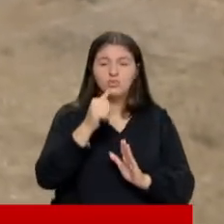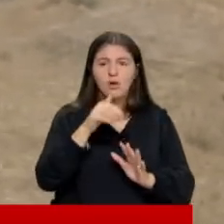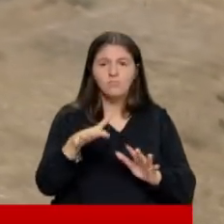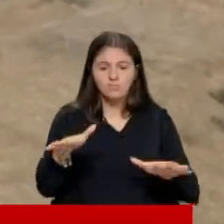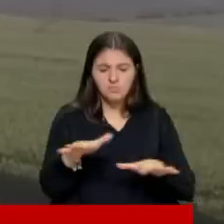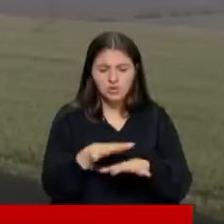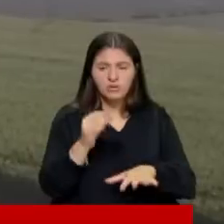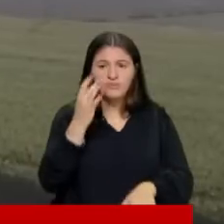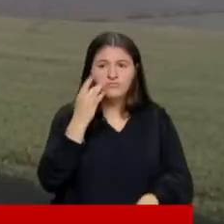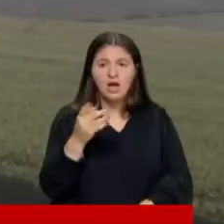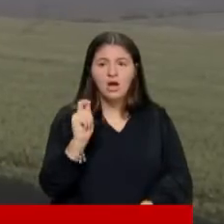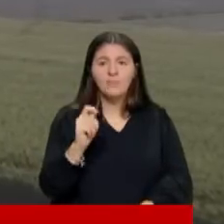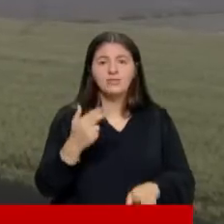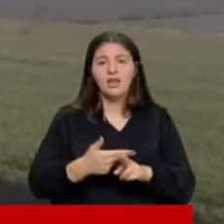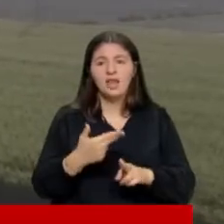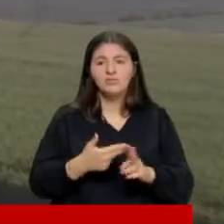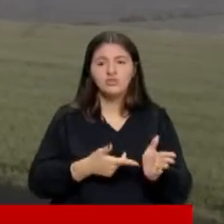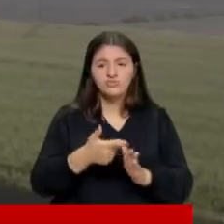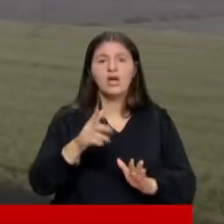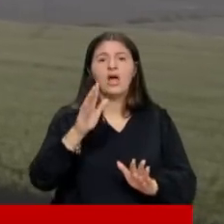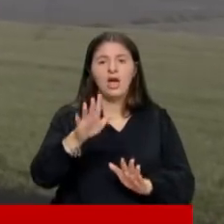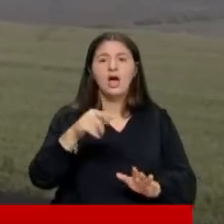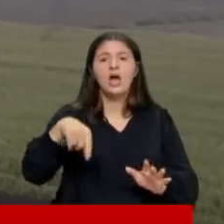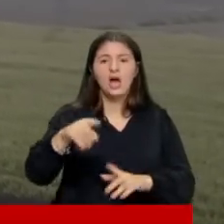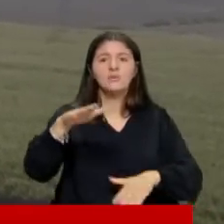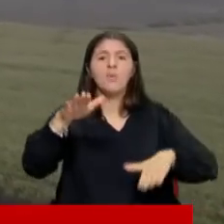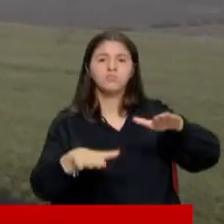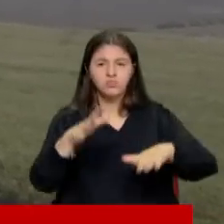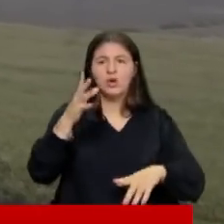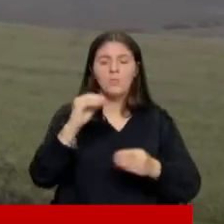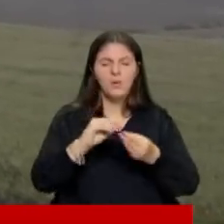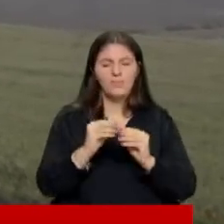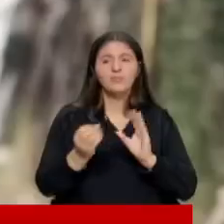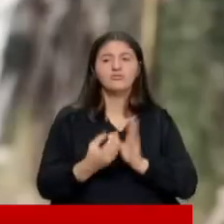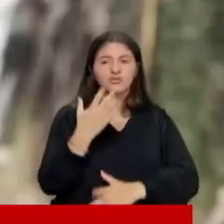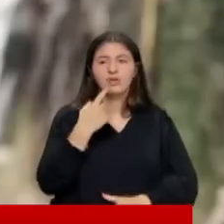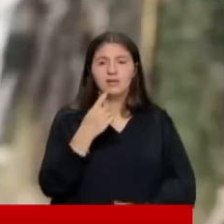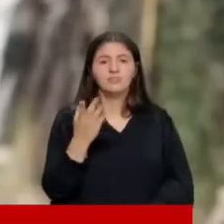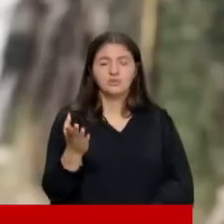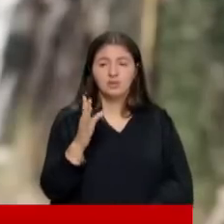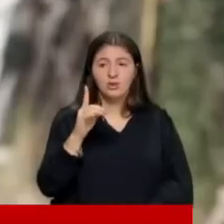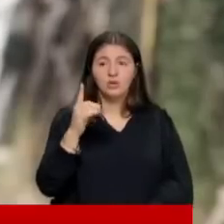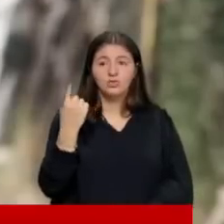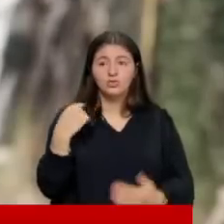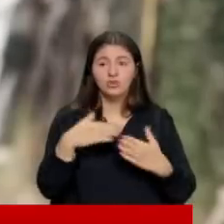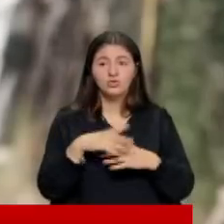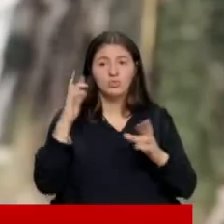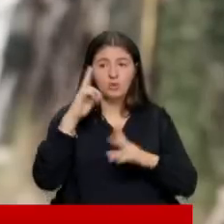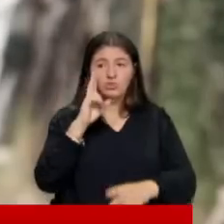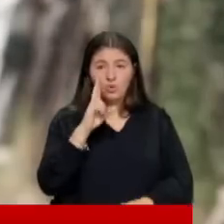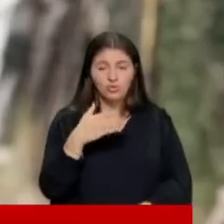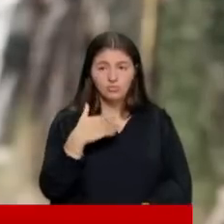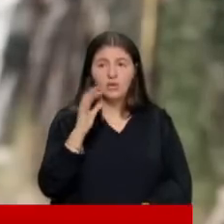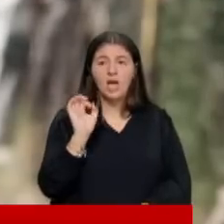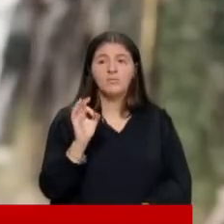bulanıklaştığını fark eden deneyimli Çiftçi Yeryüzünde Bir hareketlilik olduğunu tahmin etmişti bütün gece rüya gördüm